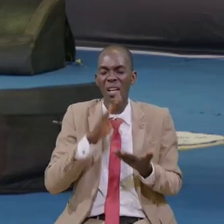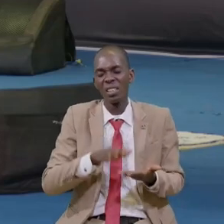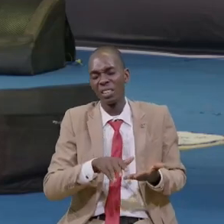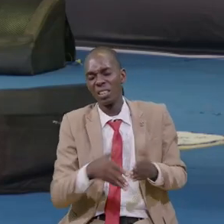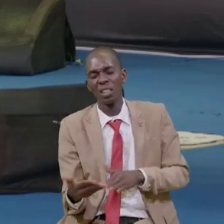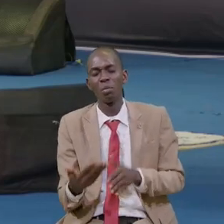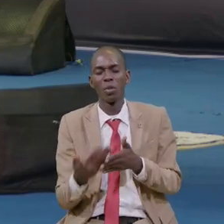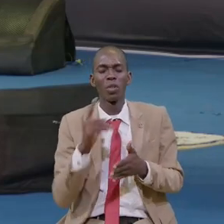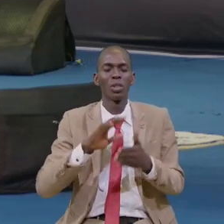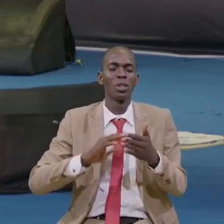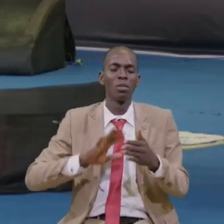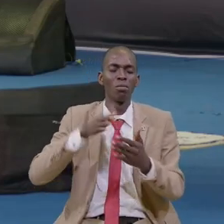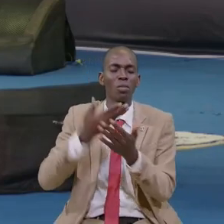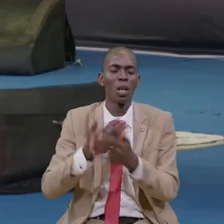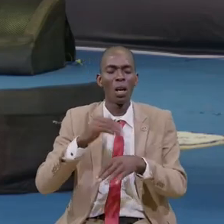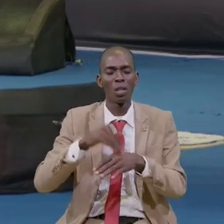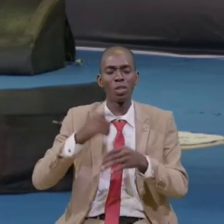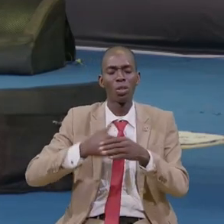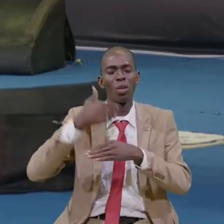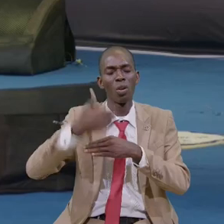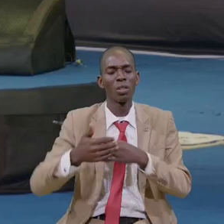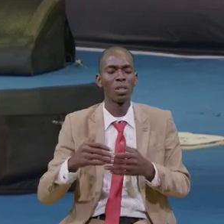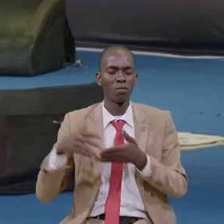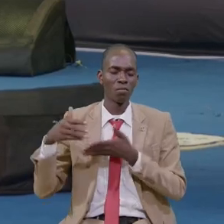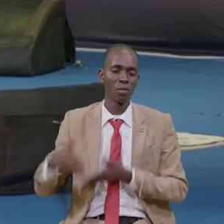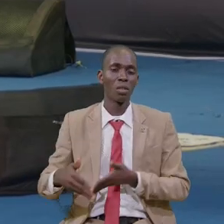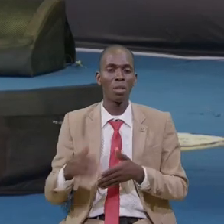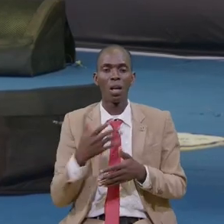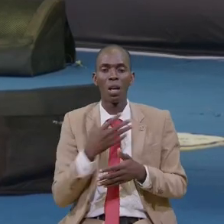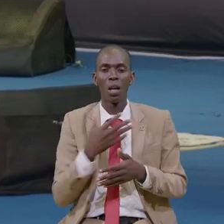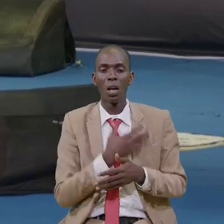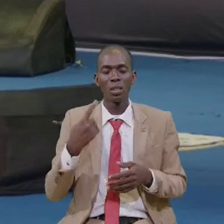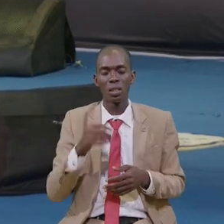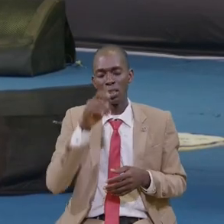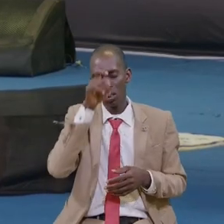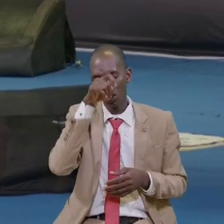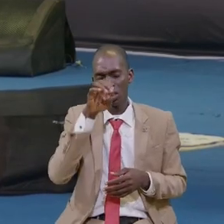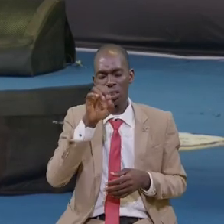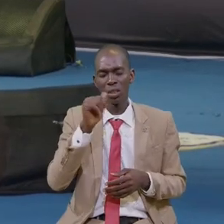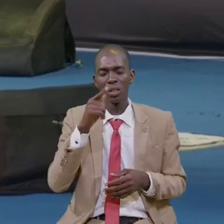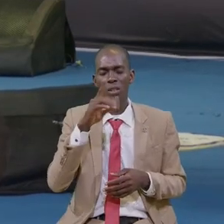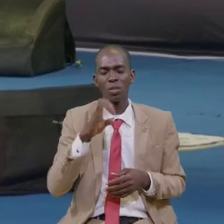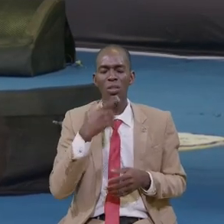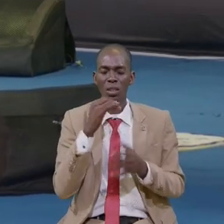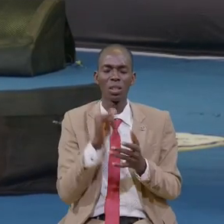bord. Mais l'aigle dit, il n'y a pas de problème. Toute cette foule-là, je vais la